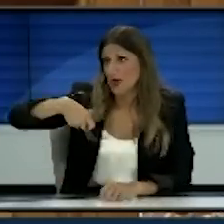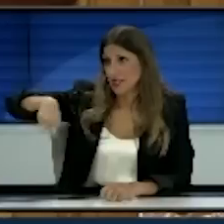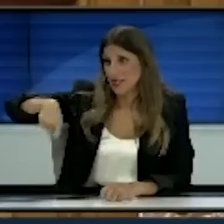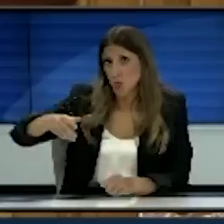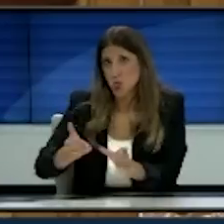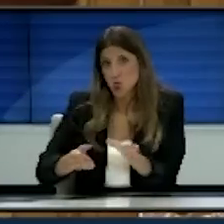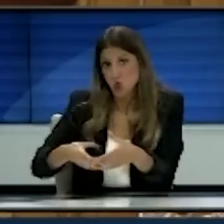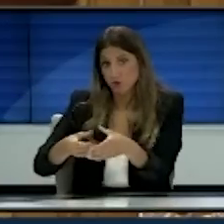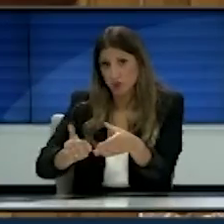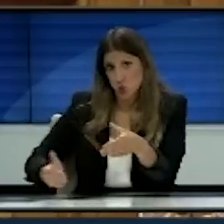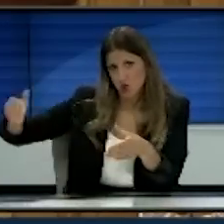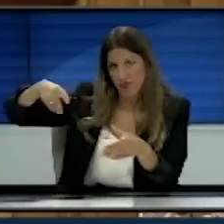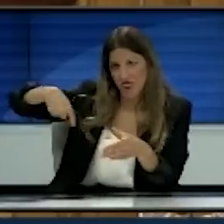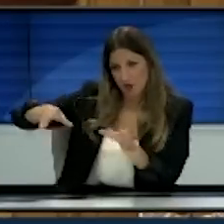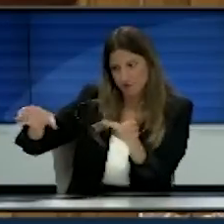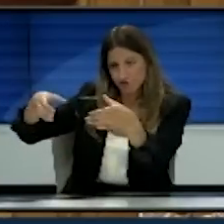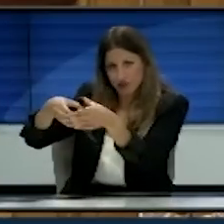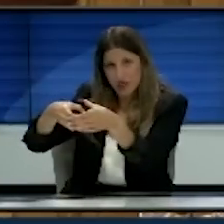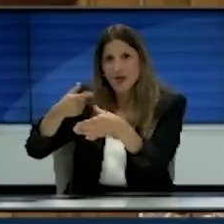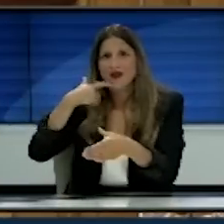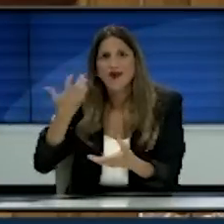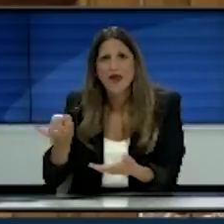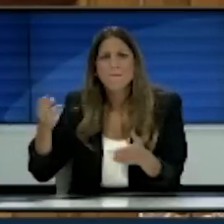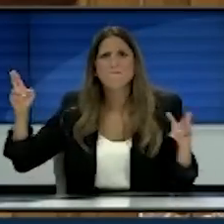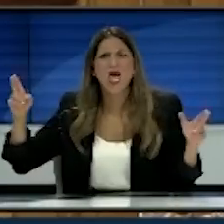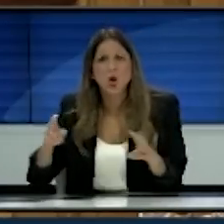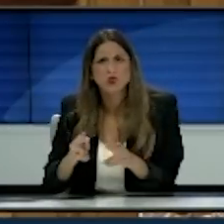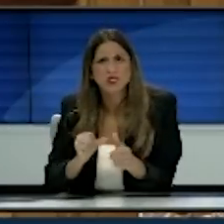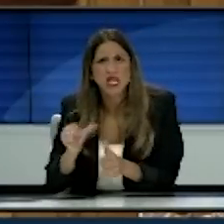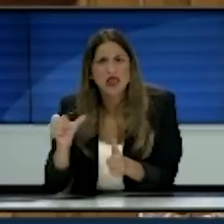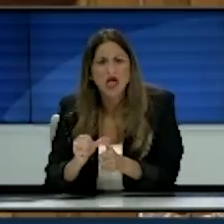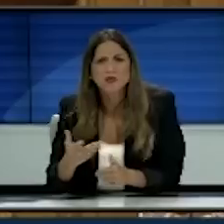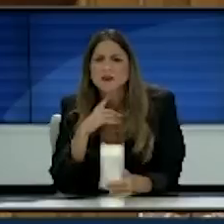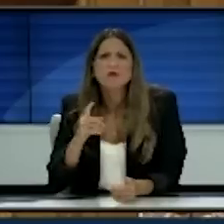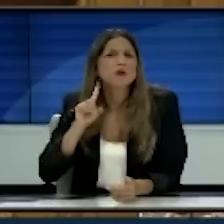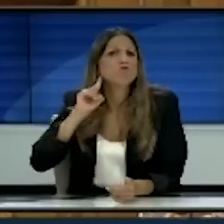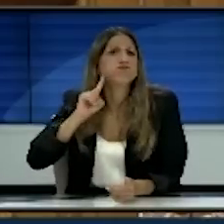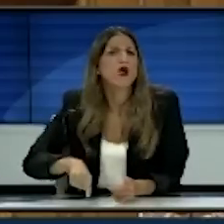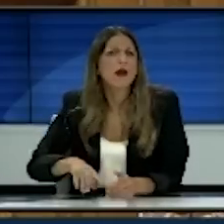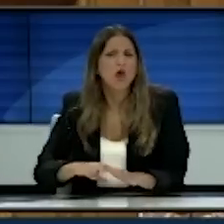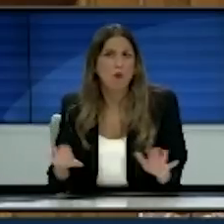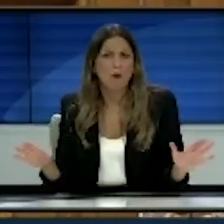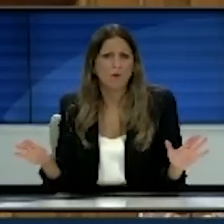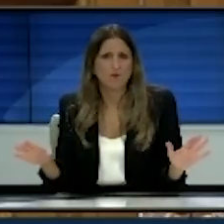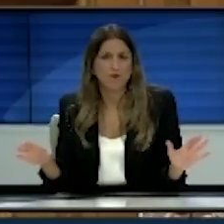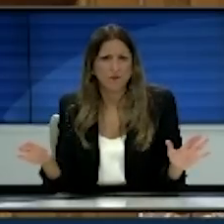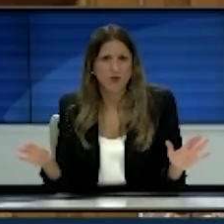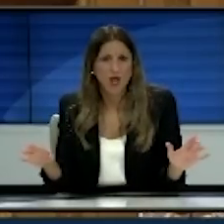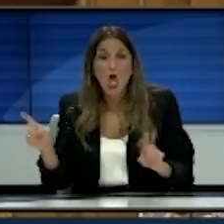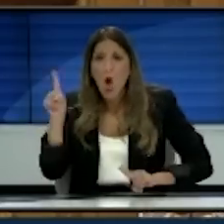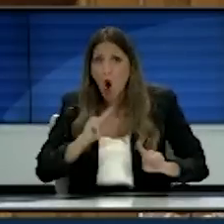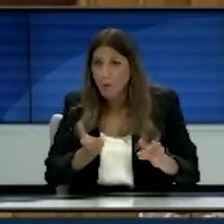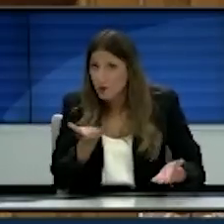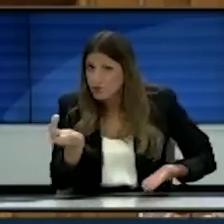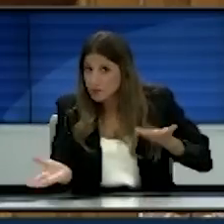Επικρατείας, το οποίο έκρινε ως άκυρες τις μειώσεις των συντάξεων και δικαιώνει μόνο όσους προσέφυγαν